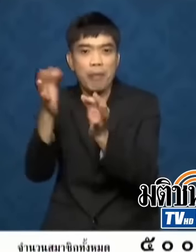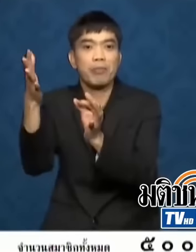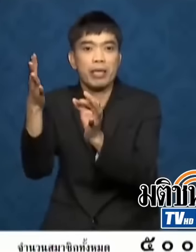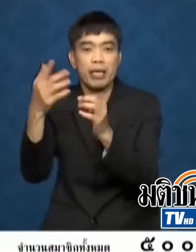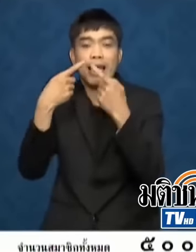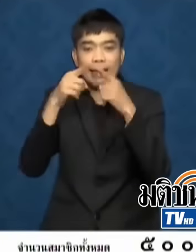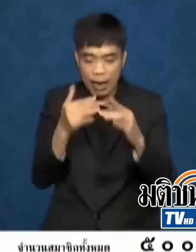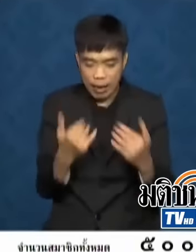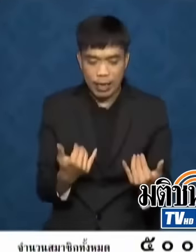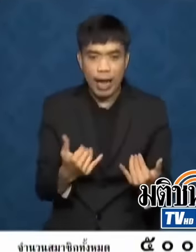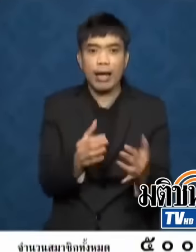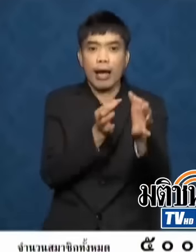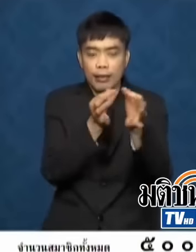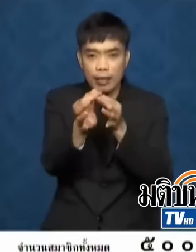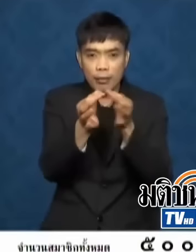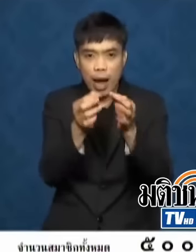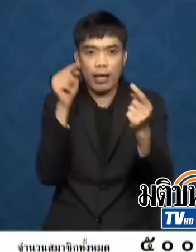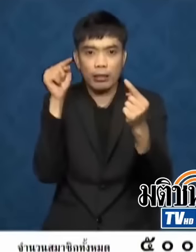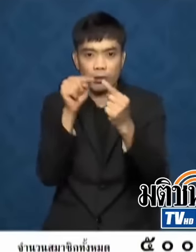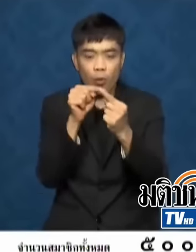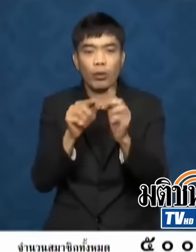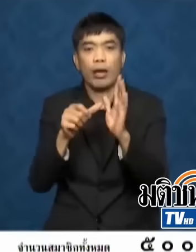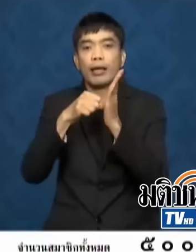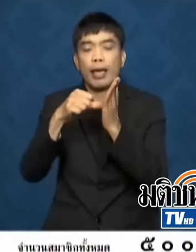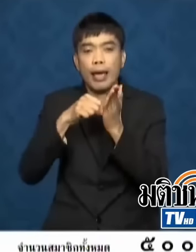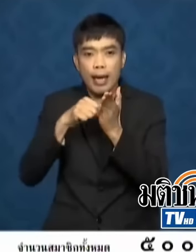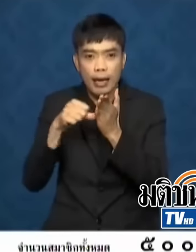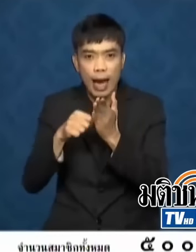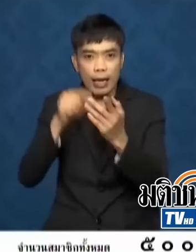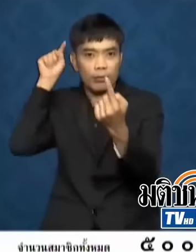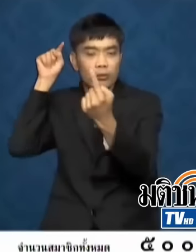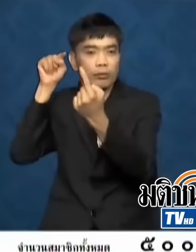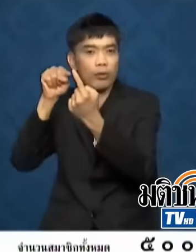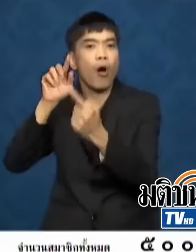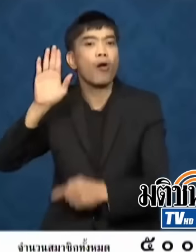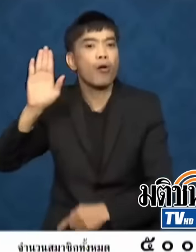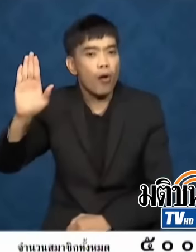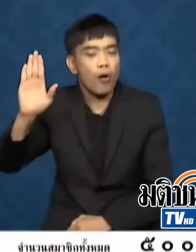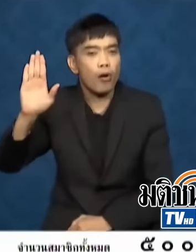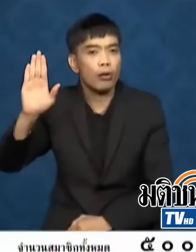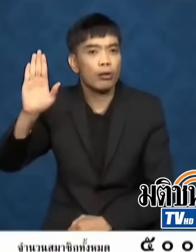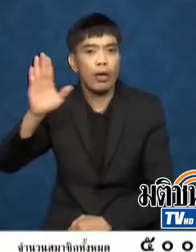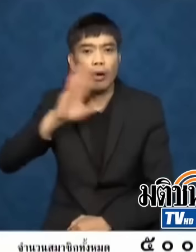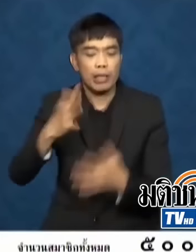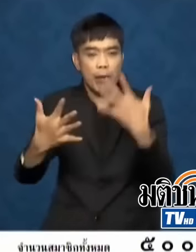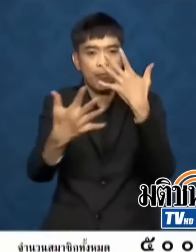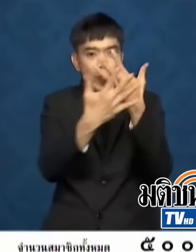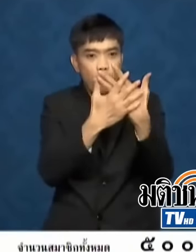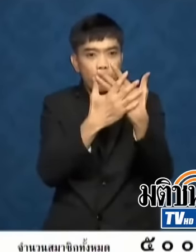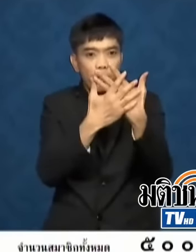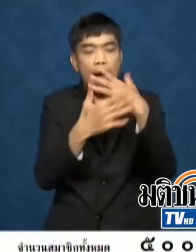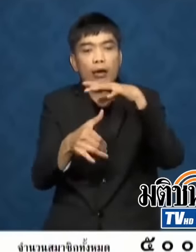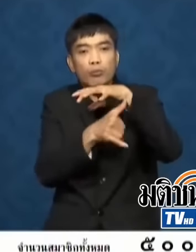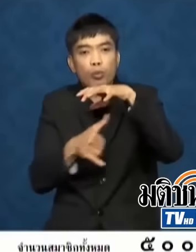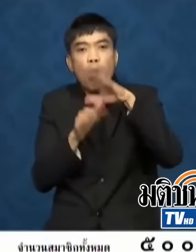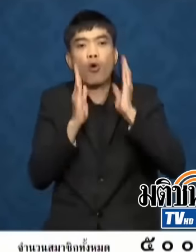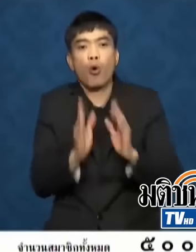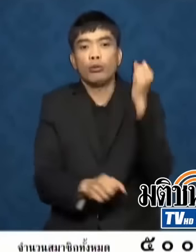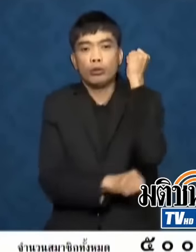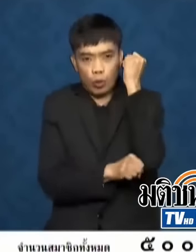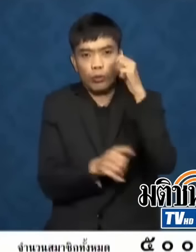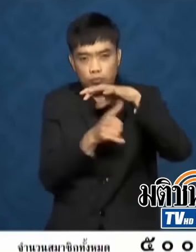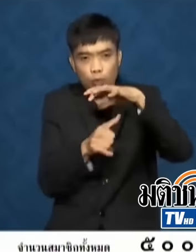เน้นย้ำที่สุดคือการแก้ปรัชญาในเรือนจำทำอย่างไรไม่ใช่คุกมีไว้ขังคนจนซึ่งวันนี้เราทำ